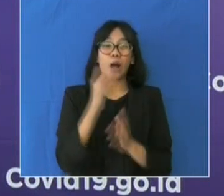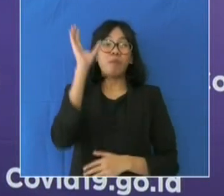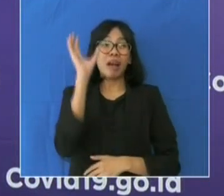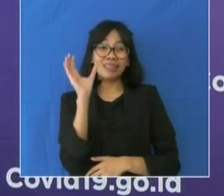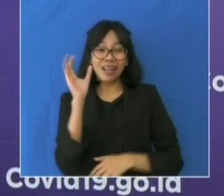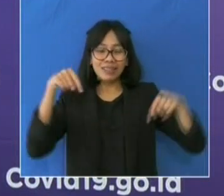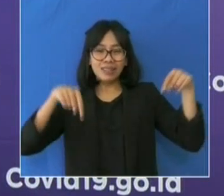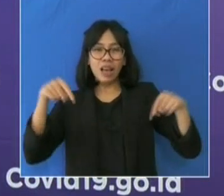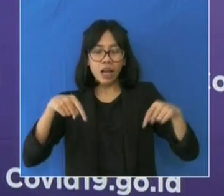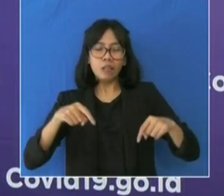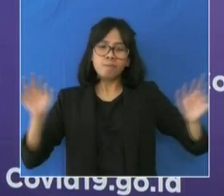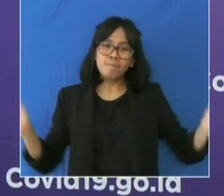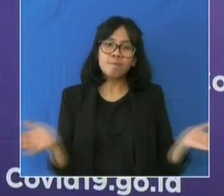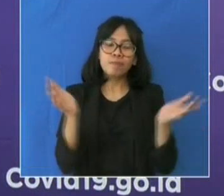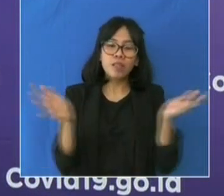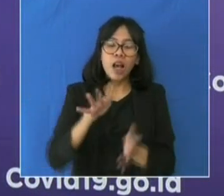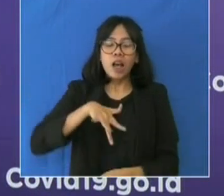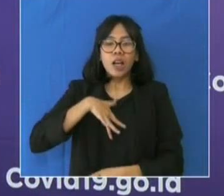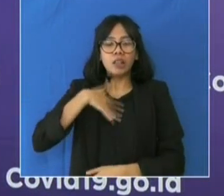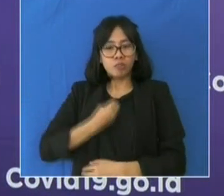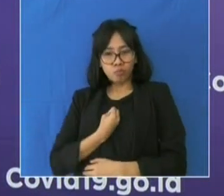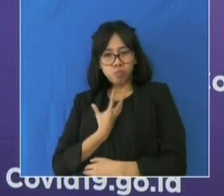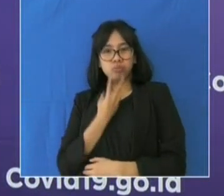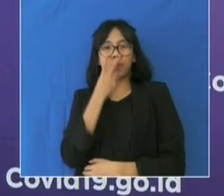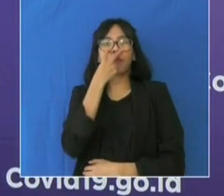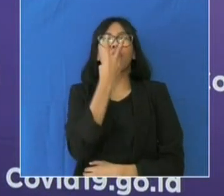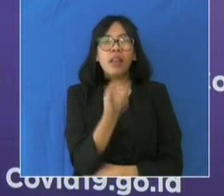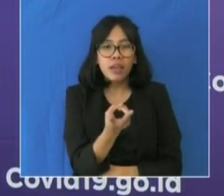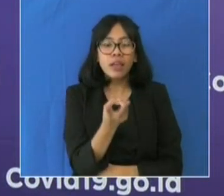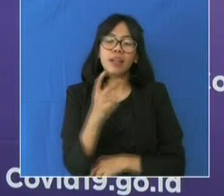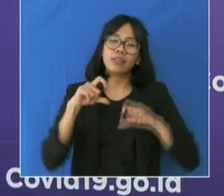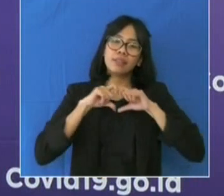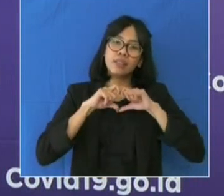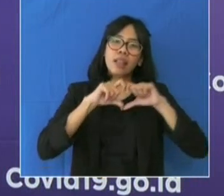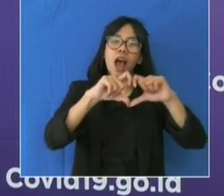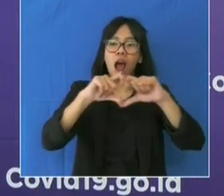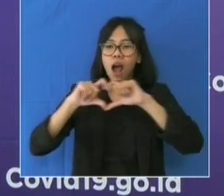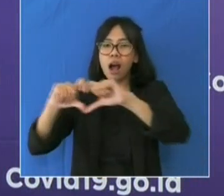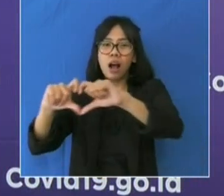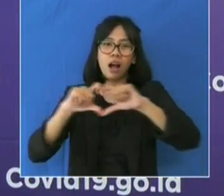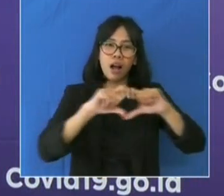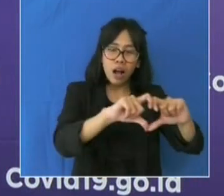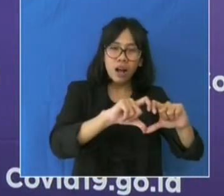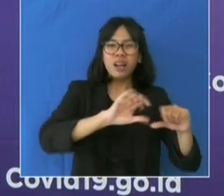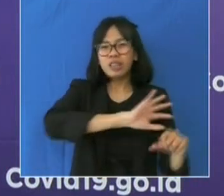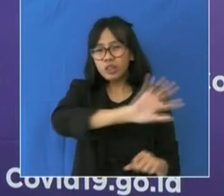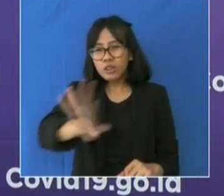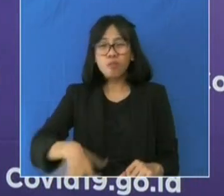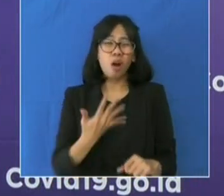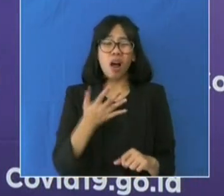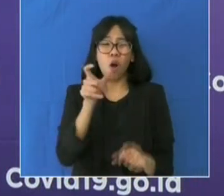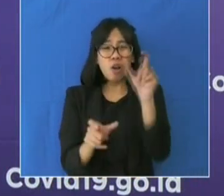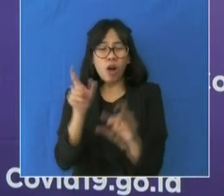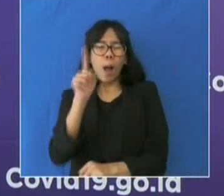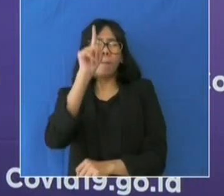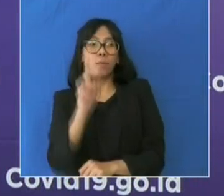ini mendorong dan membangkitkan kepedulian kasih sayang dan cinta satu sama lain terutama bagi